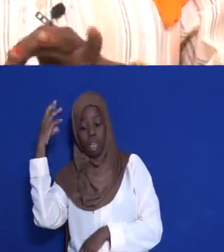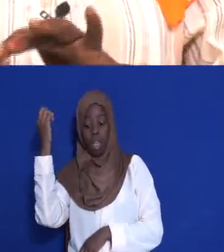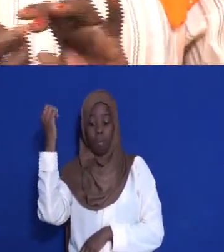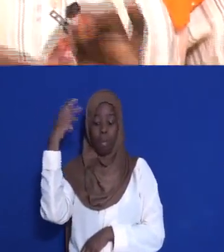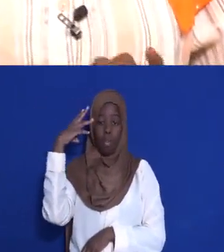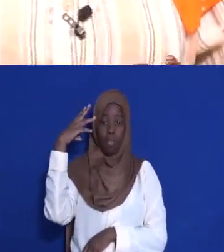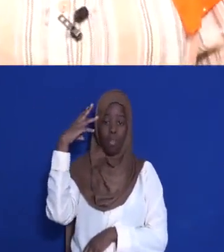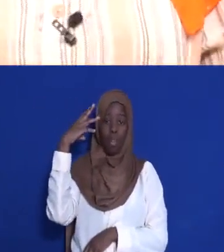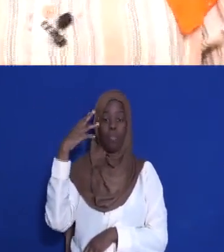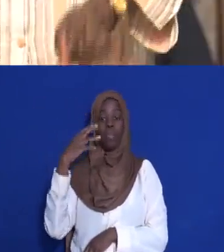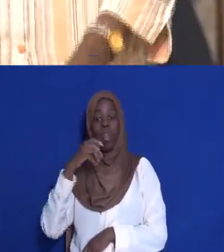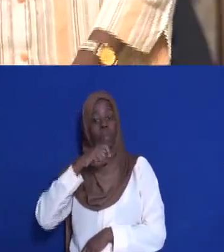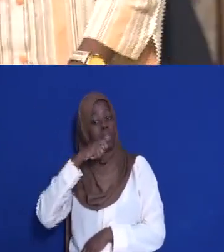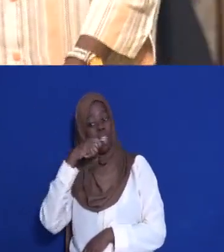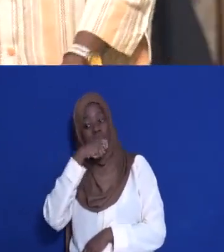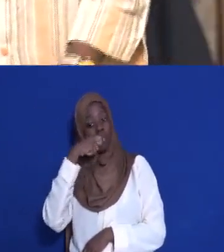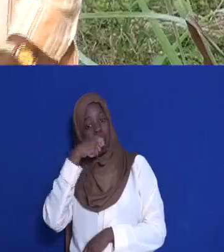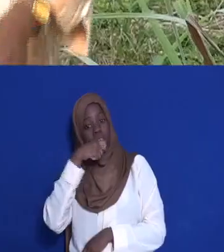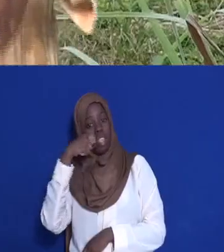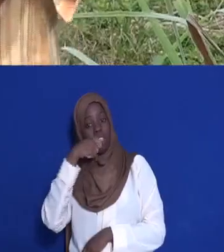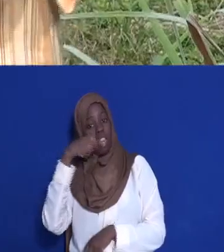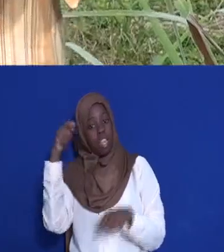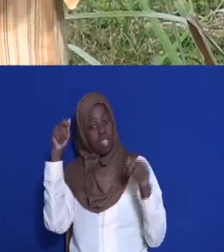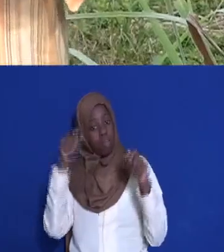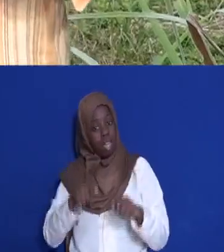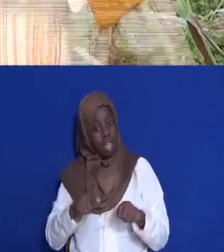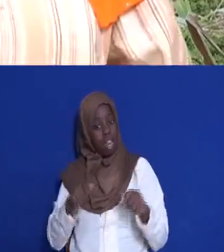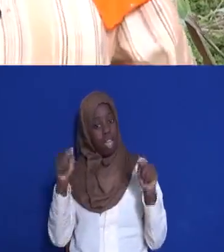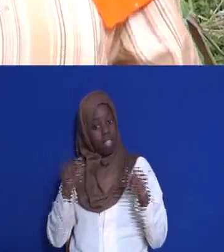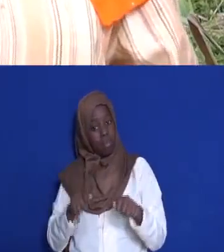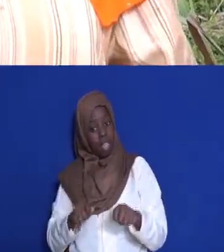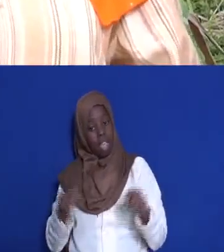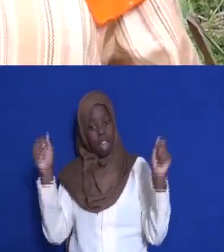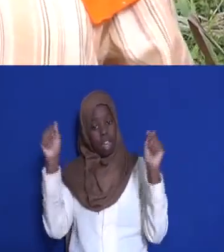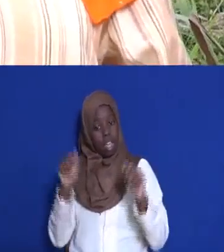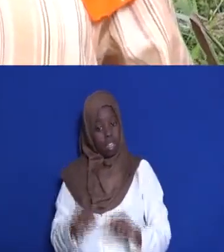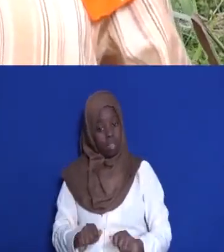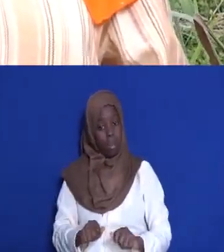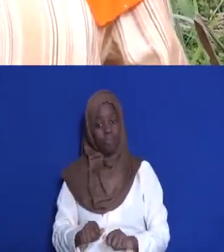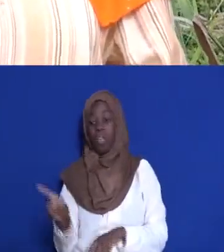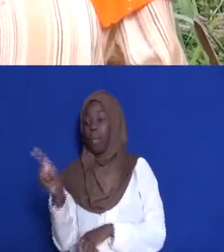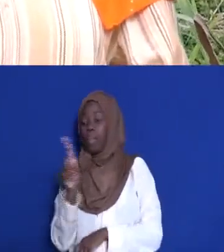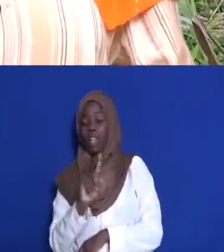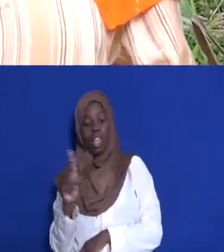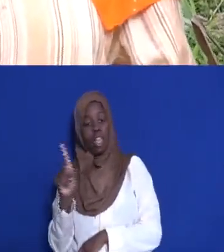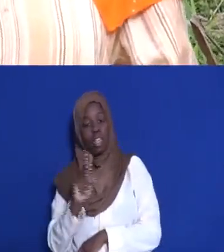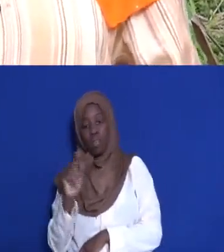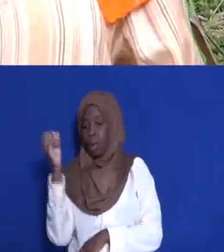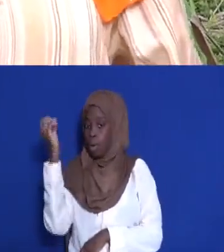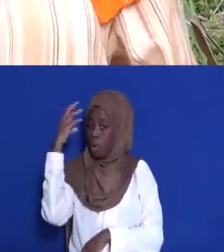magonjwa, magonjwa, magonjwa. Piga mswaki lazima, lazima,